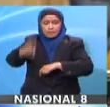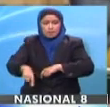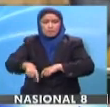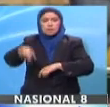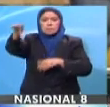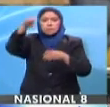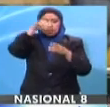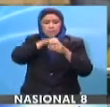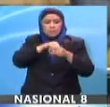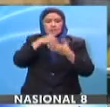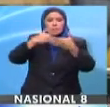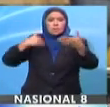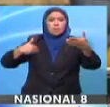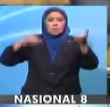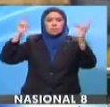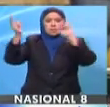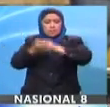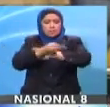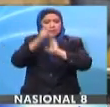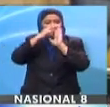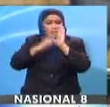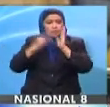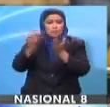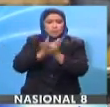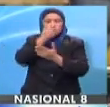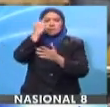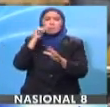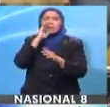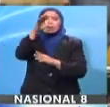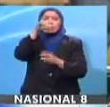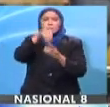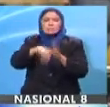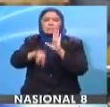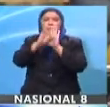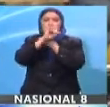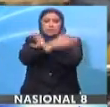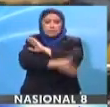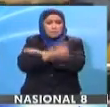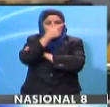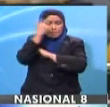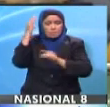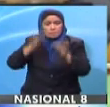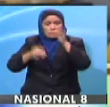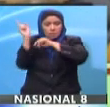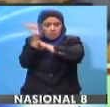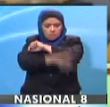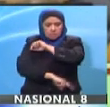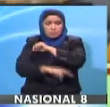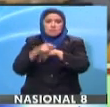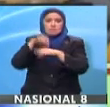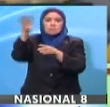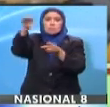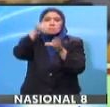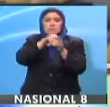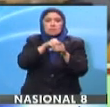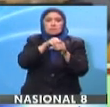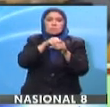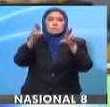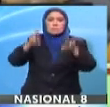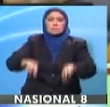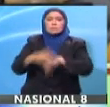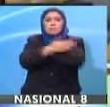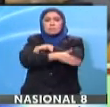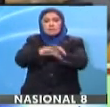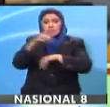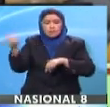undang-undang baharu kerana melibatkan imej negara sekiranya hukuman yang dikenakan melibatkan waranegara lain terdahulu Senator